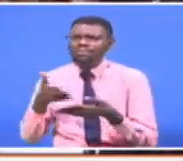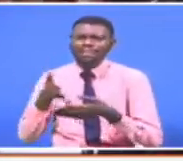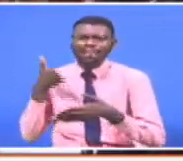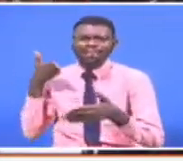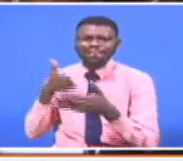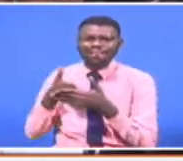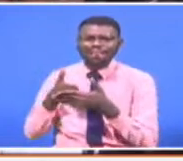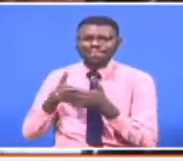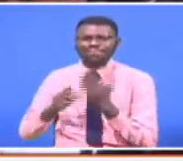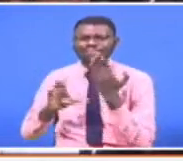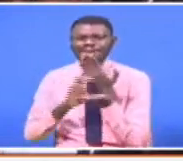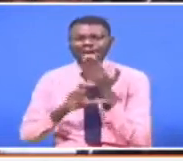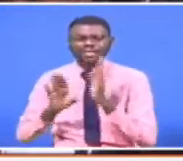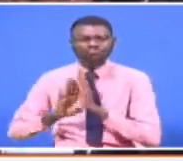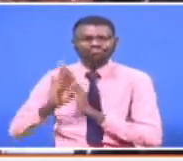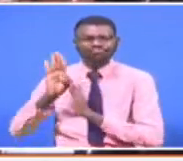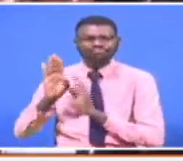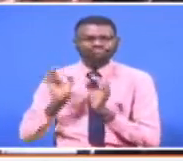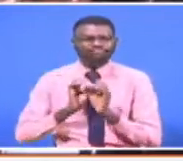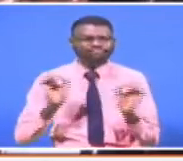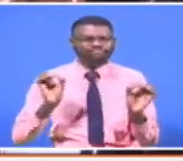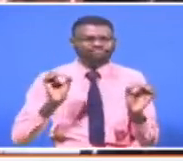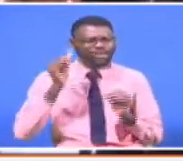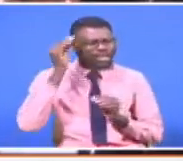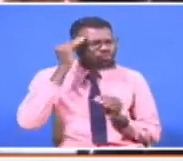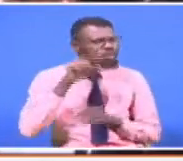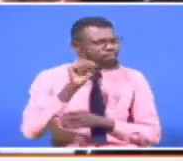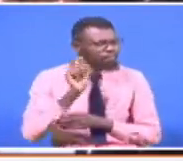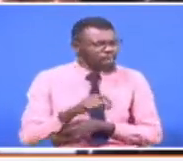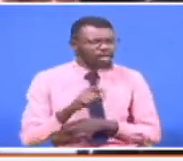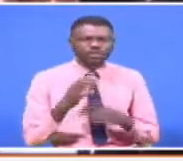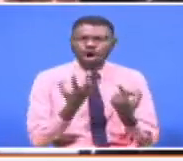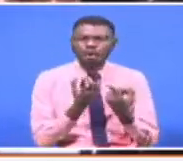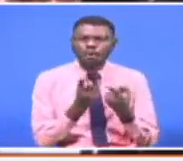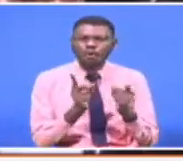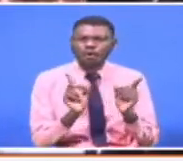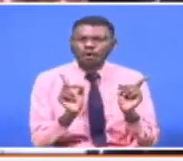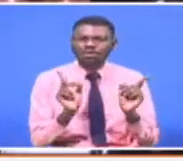unaffordable. The starting point, elimu, lazima kila mtu